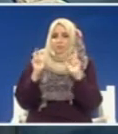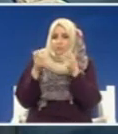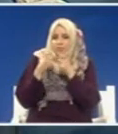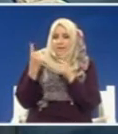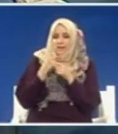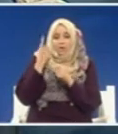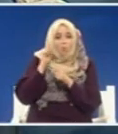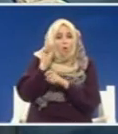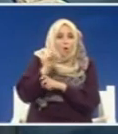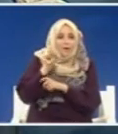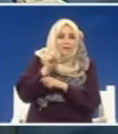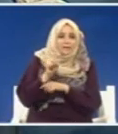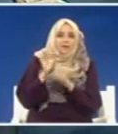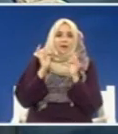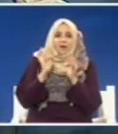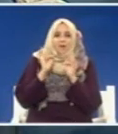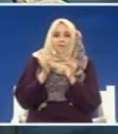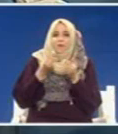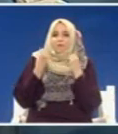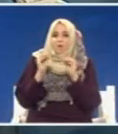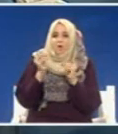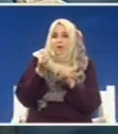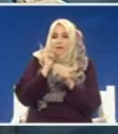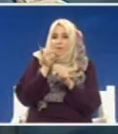المحكمة، كانت عنده قضية تاع بيع مخدرات.